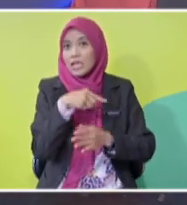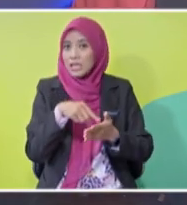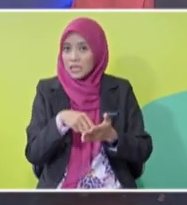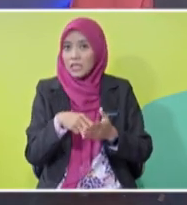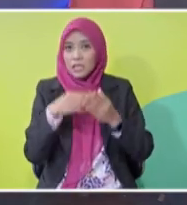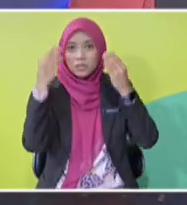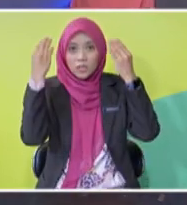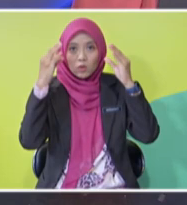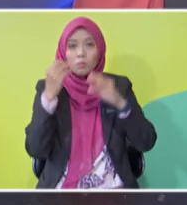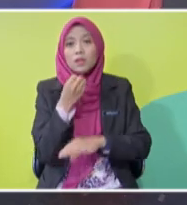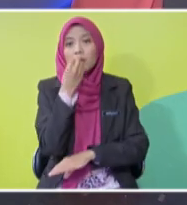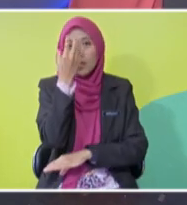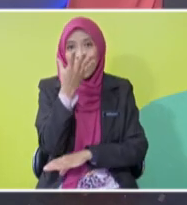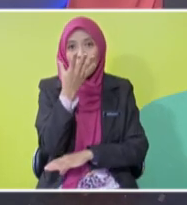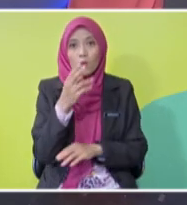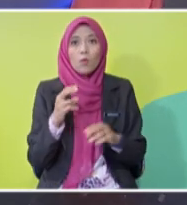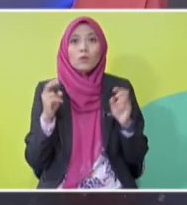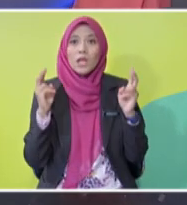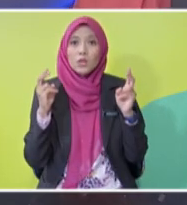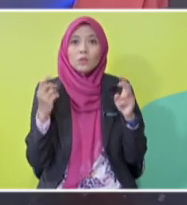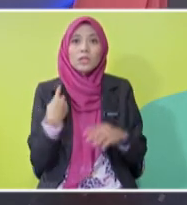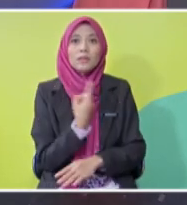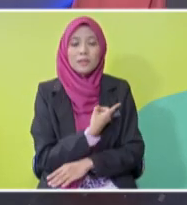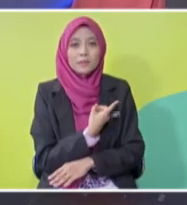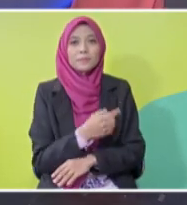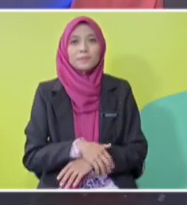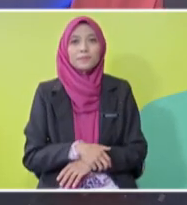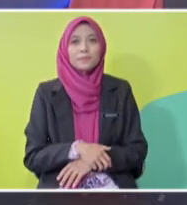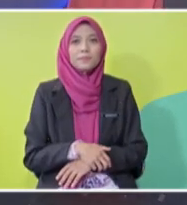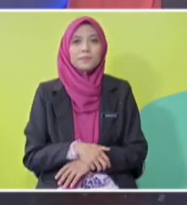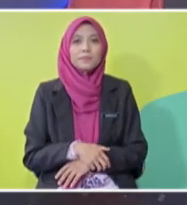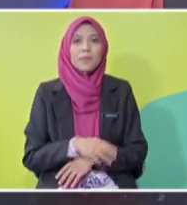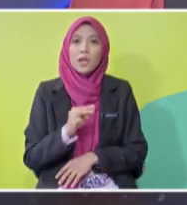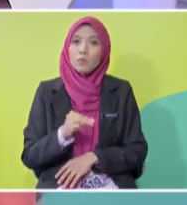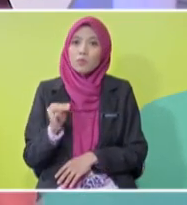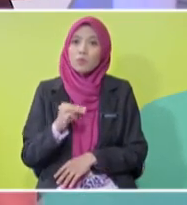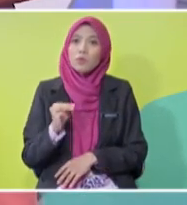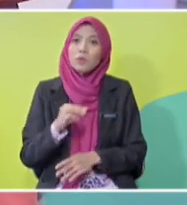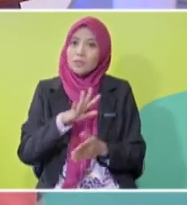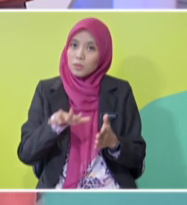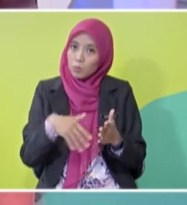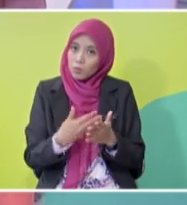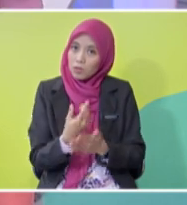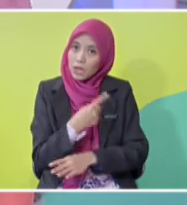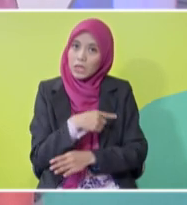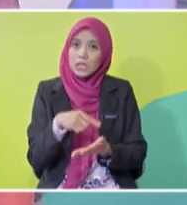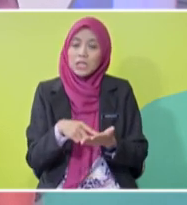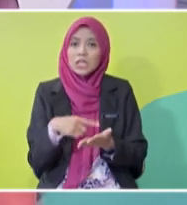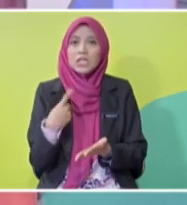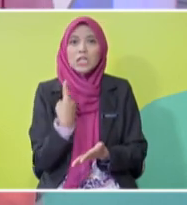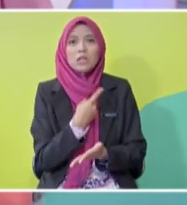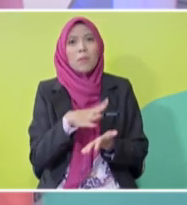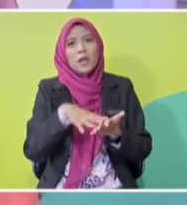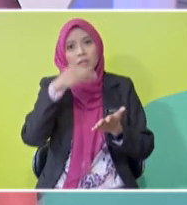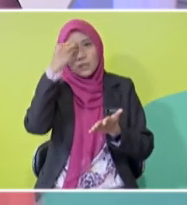kesimpulan untuk topik pada hari ini silakan oke baiklah Ivan dan murid-murid semua hari ini gitu belajar semua